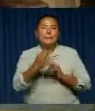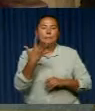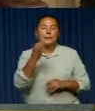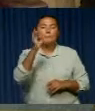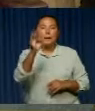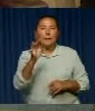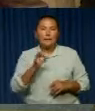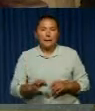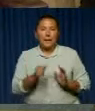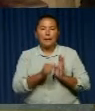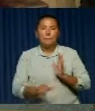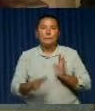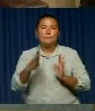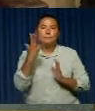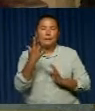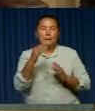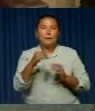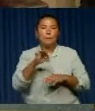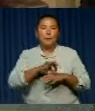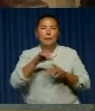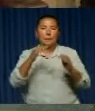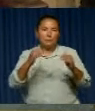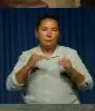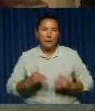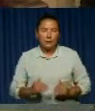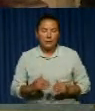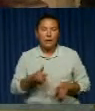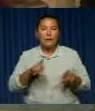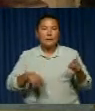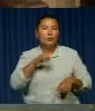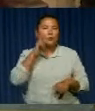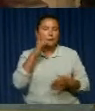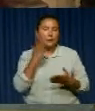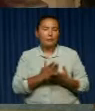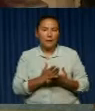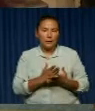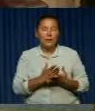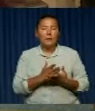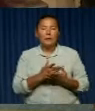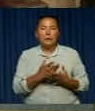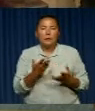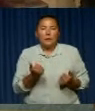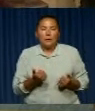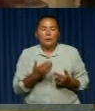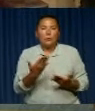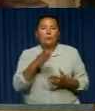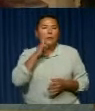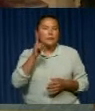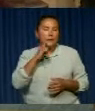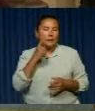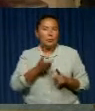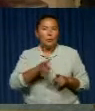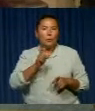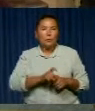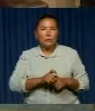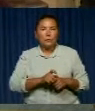85%-ы 65-тен жоғары науқастар. Арасында жастар бар, жасырмаймыз, жастар бар. Ол жастардың да өте